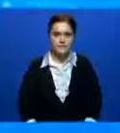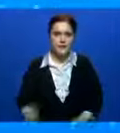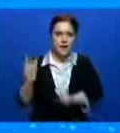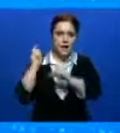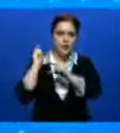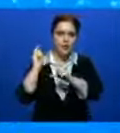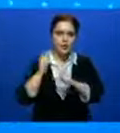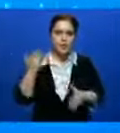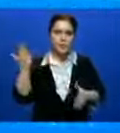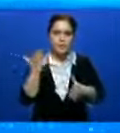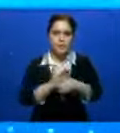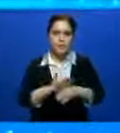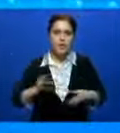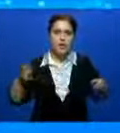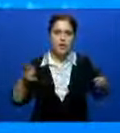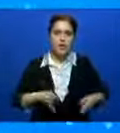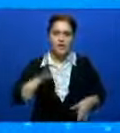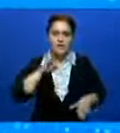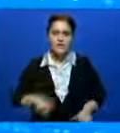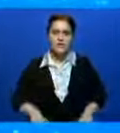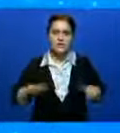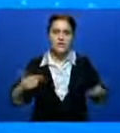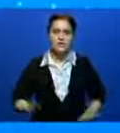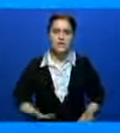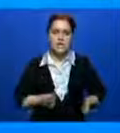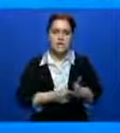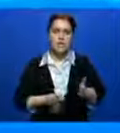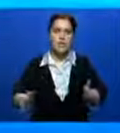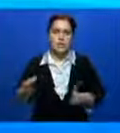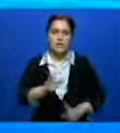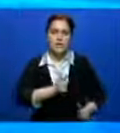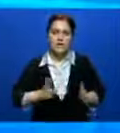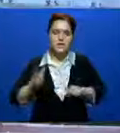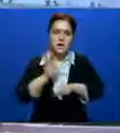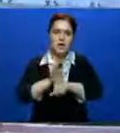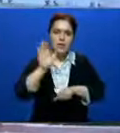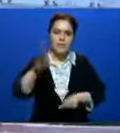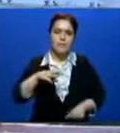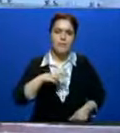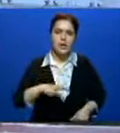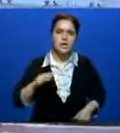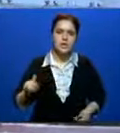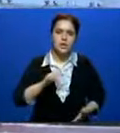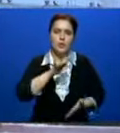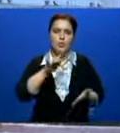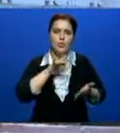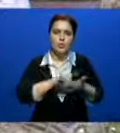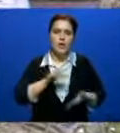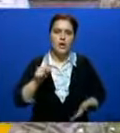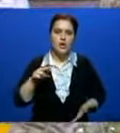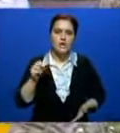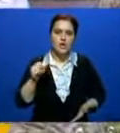Груз гуманитарной помощи пострадавшим вследствие паводка жителям Карагандинской области отправят мангыстауцы. В